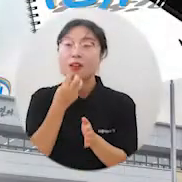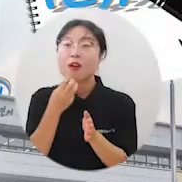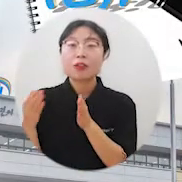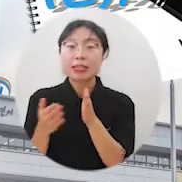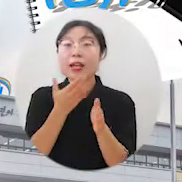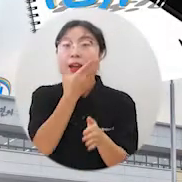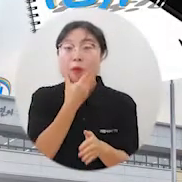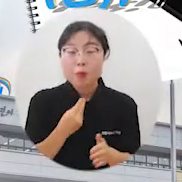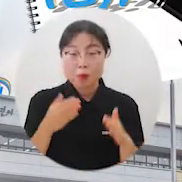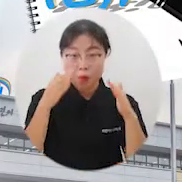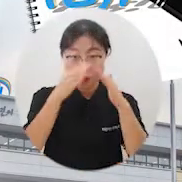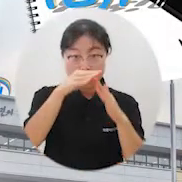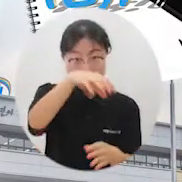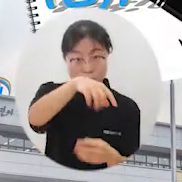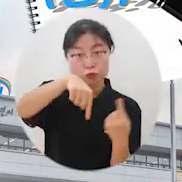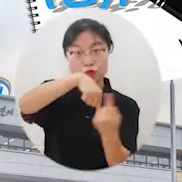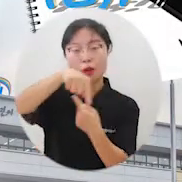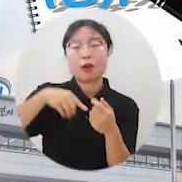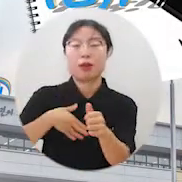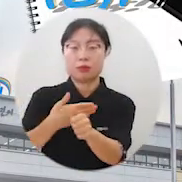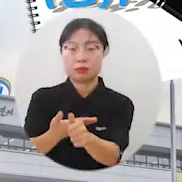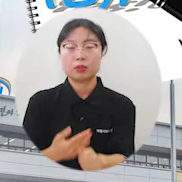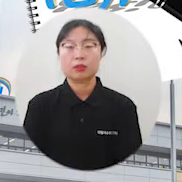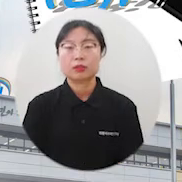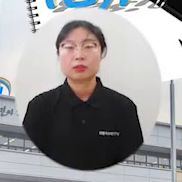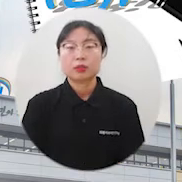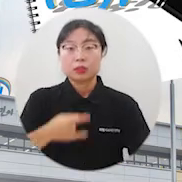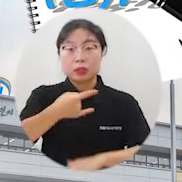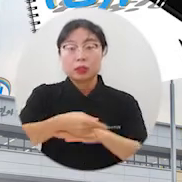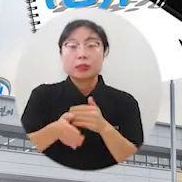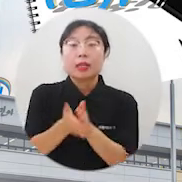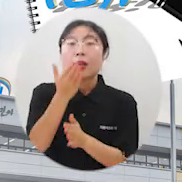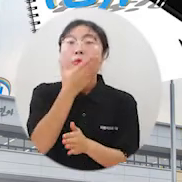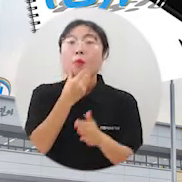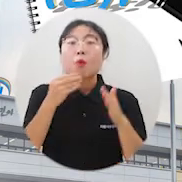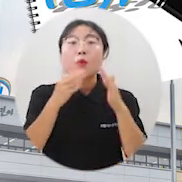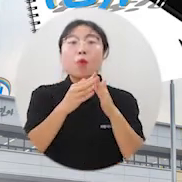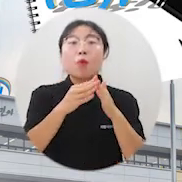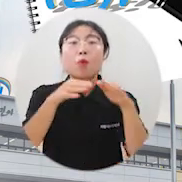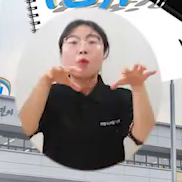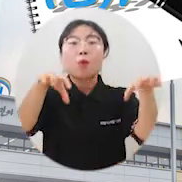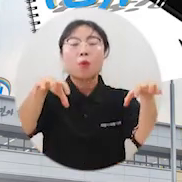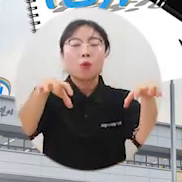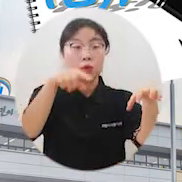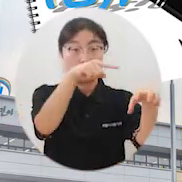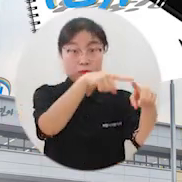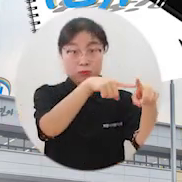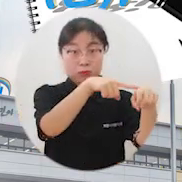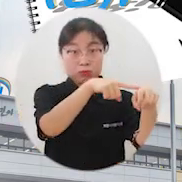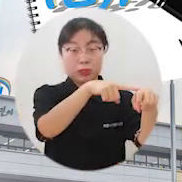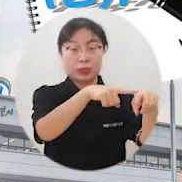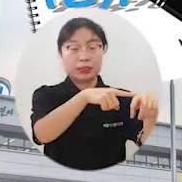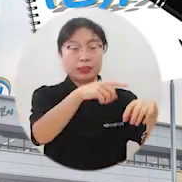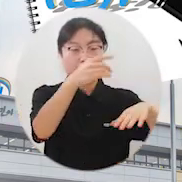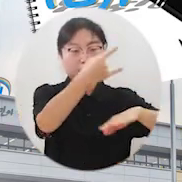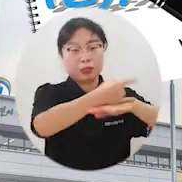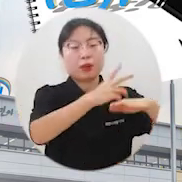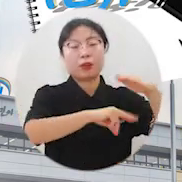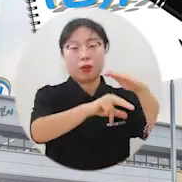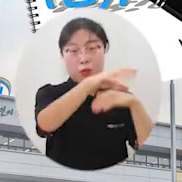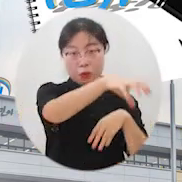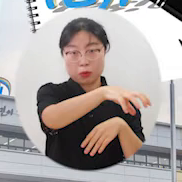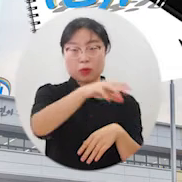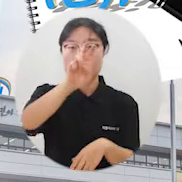의왕시 경기행복마을관리소의 운영 내용을 알려드립니다. 의왕시 경기행복마을관리소는 의왕역